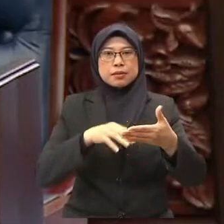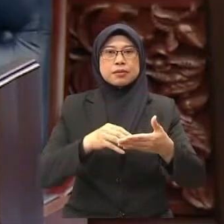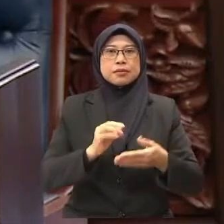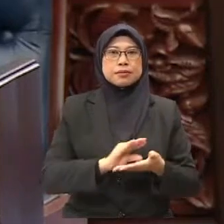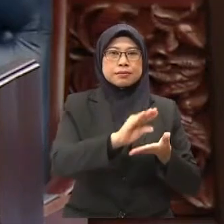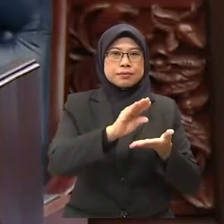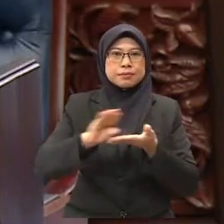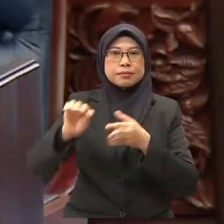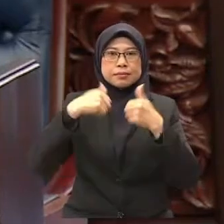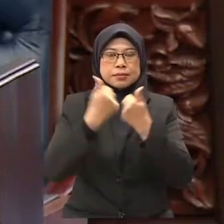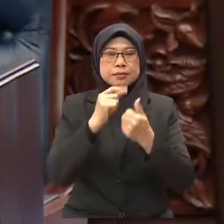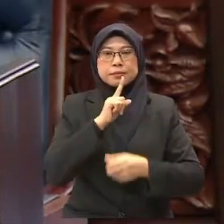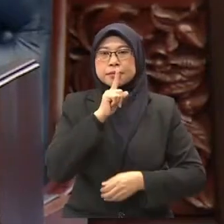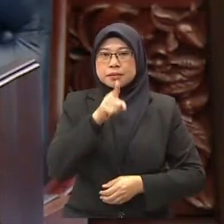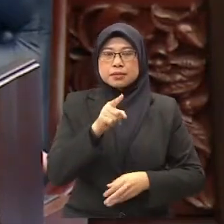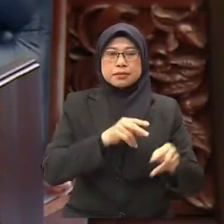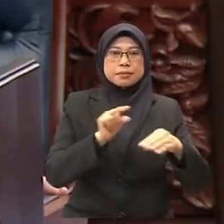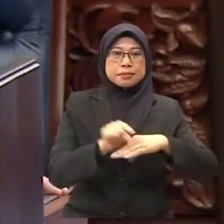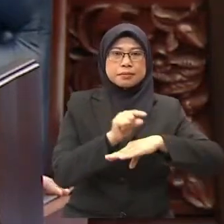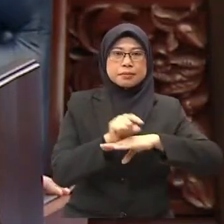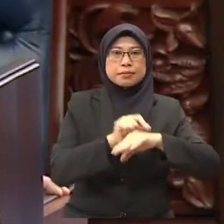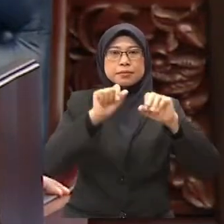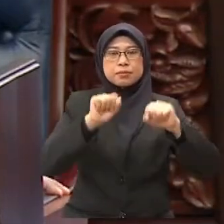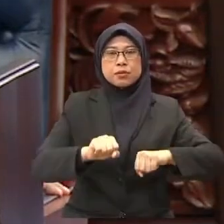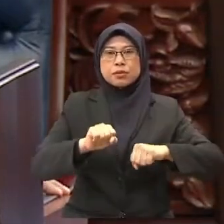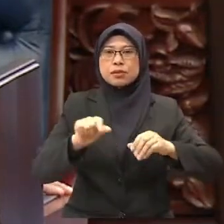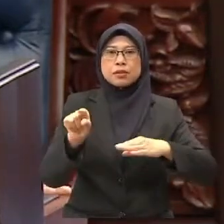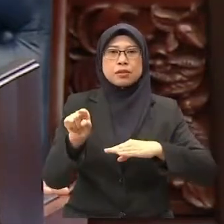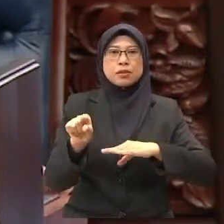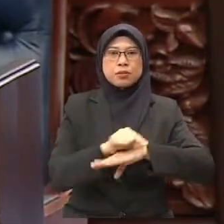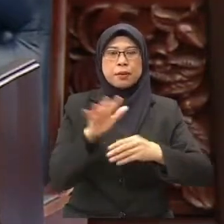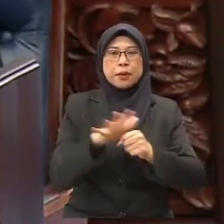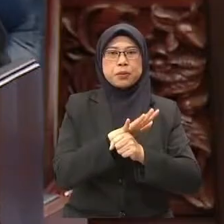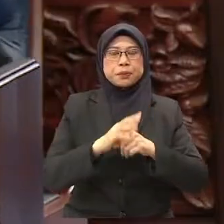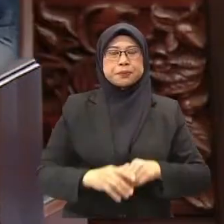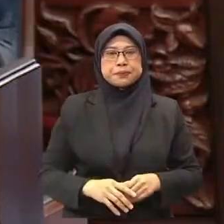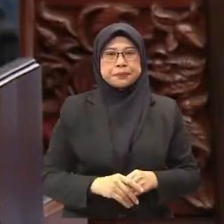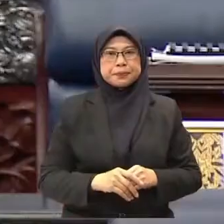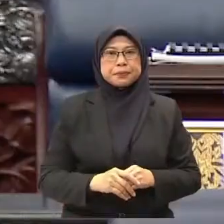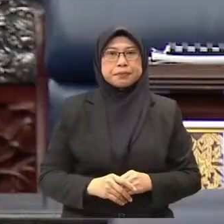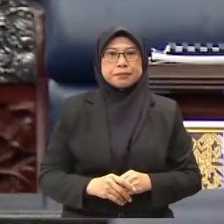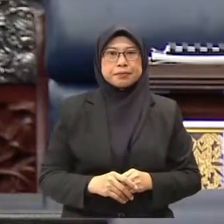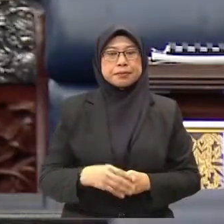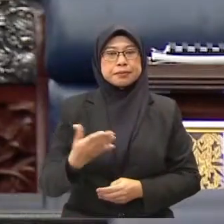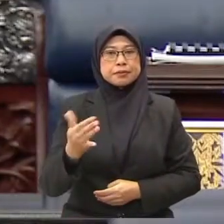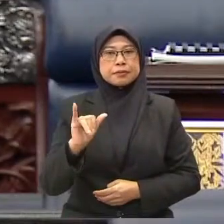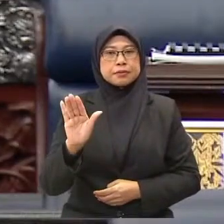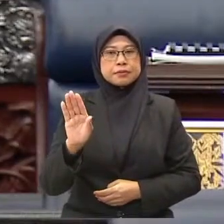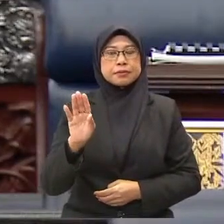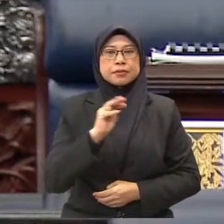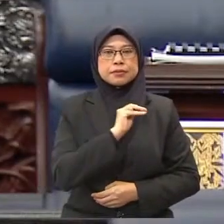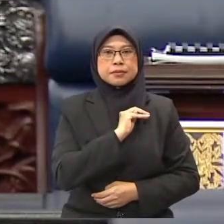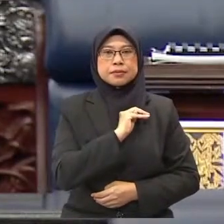kepada agensi-agensi bagi memastikan bahawa penggunaan ini dapat dimaksimalkan? Terima kasih. Yang Berhormat Menteri. Terima